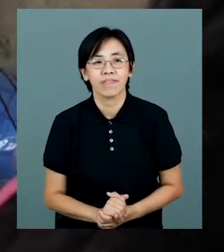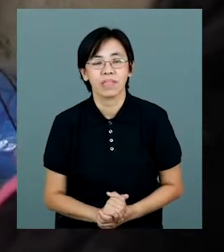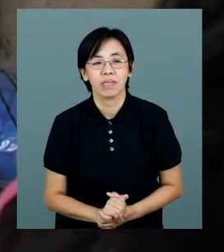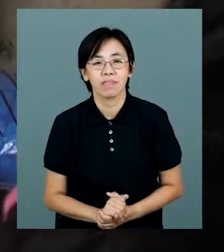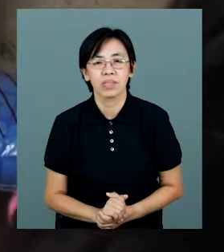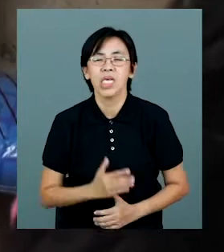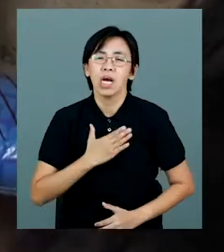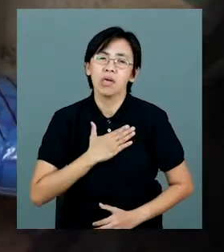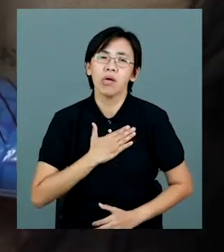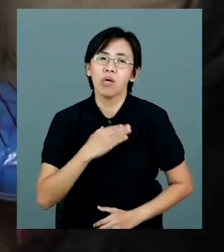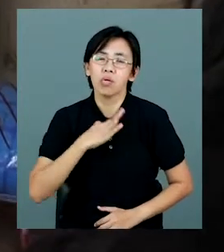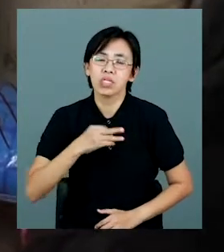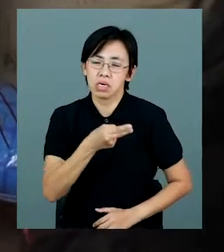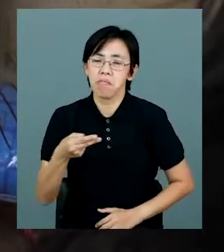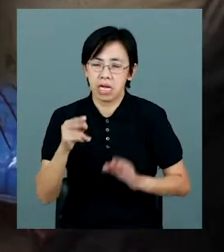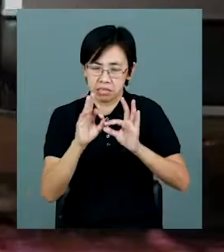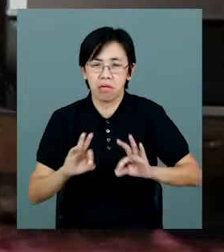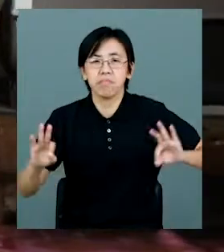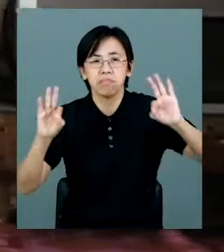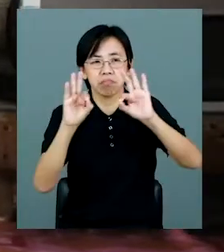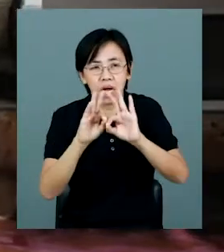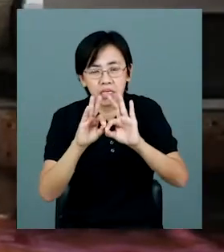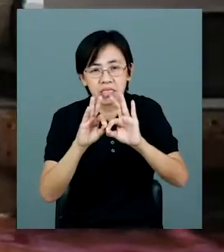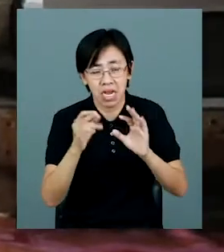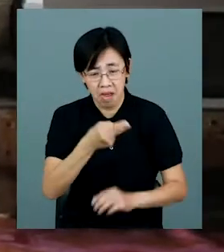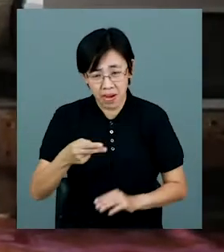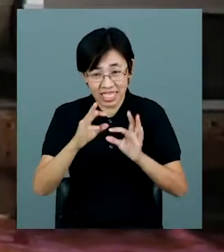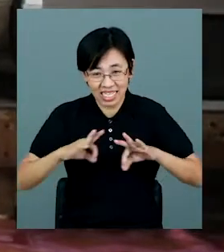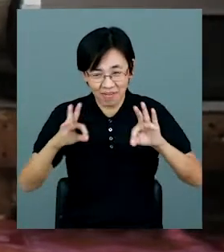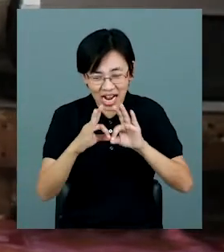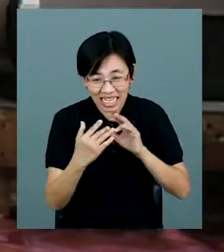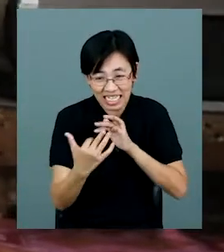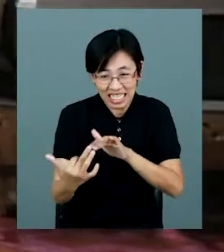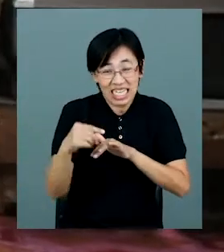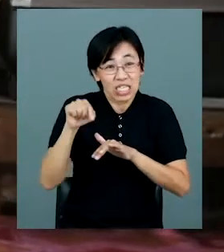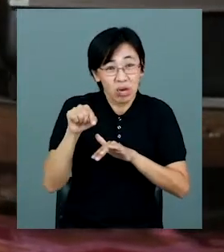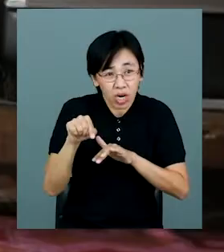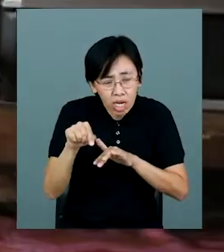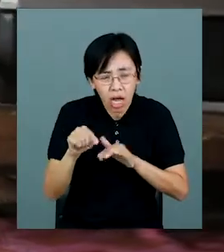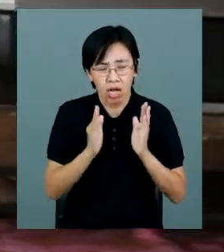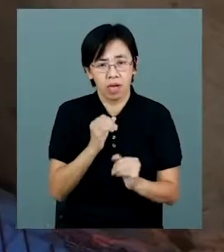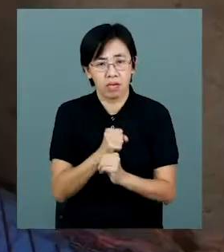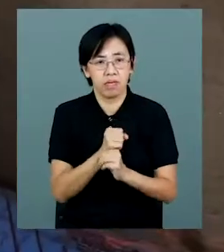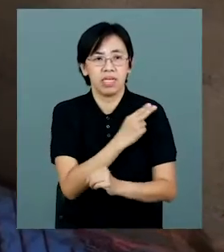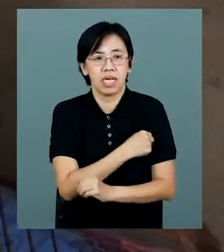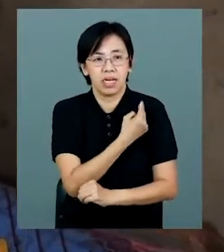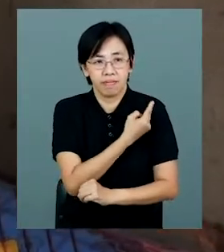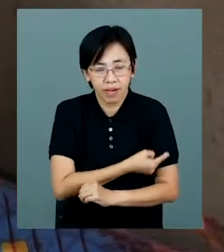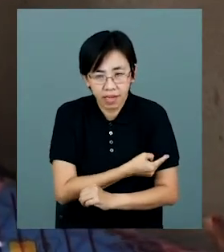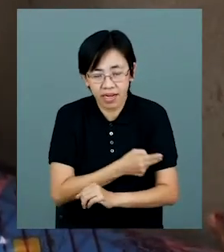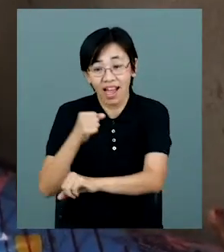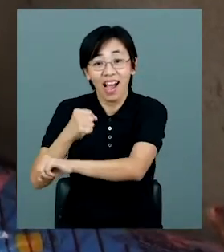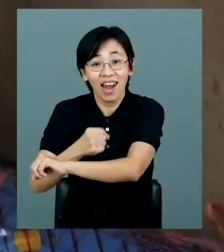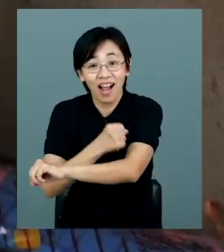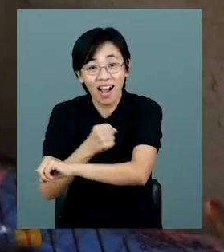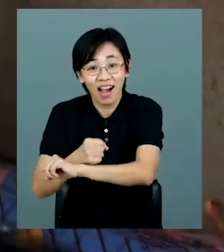ต้องยอมรับเลยว่าภาษาค่ะเป็นสิ่งสำคัญเหมือนเป็นกุญแจอันแรกที่ทำให้พลากรทางการแพทย์แล้